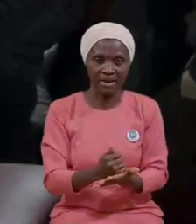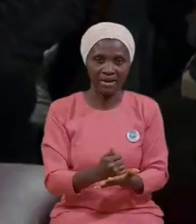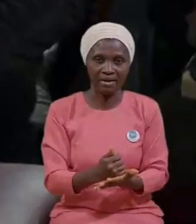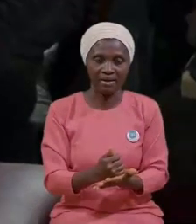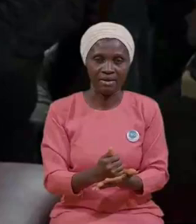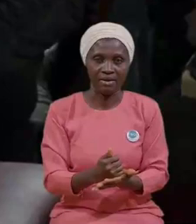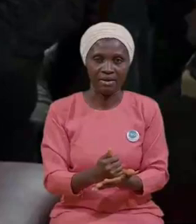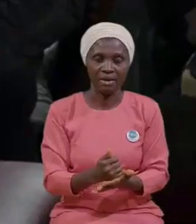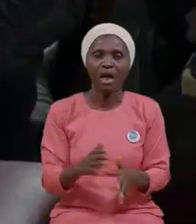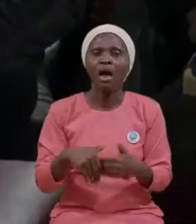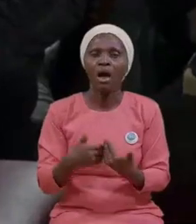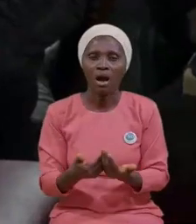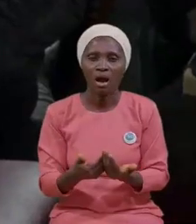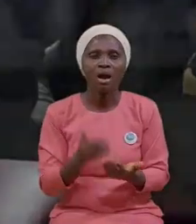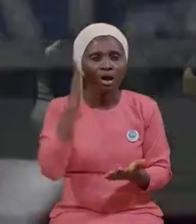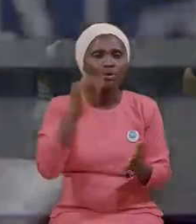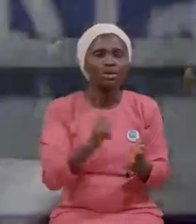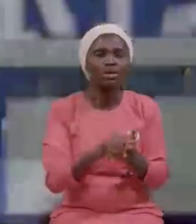Comment cela va arriver?